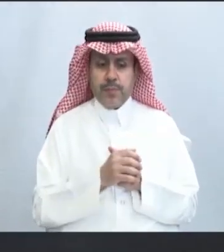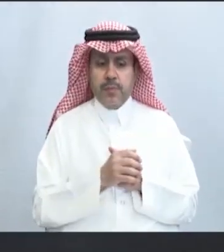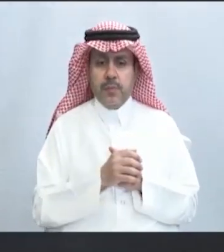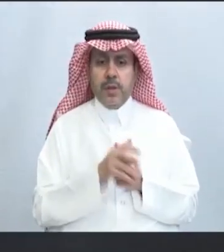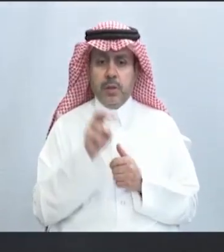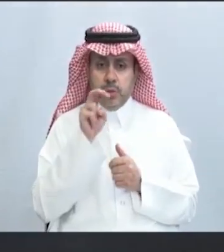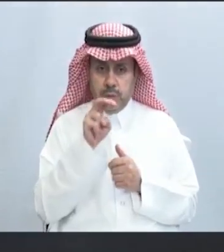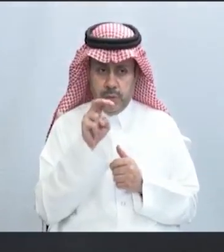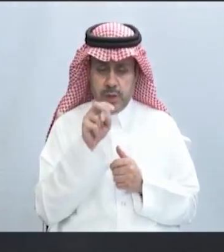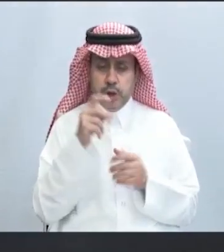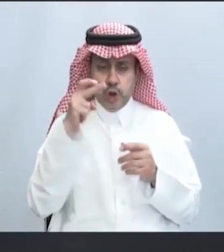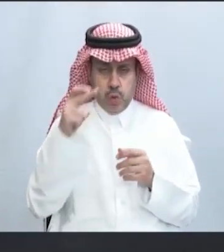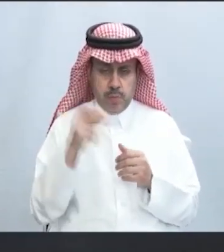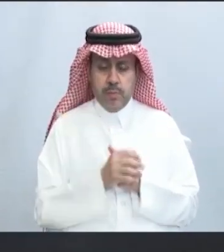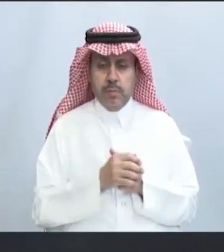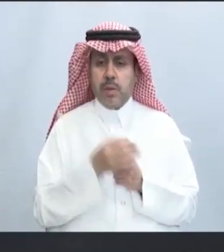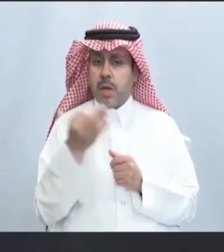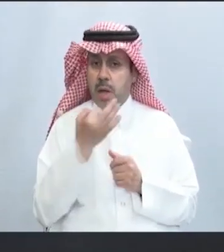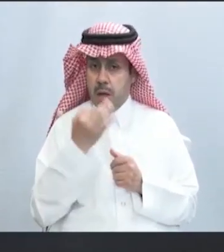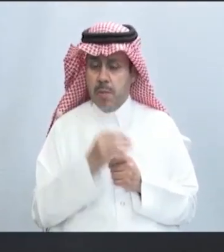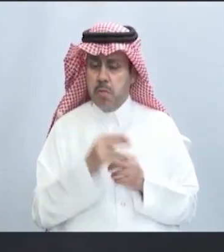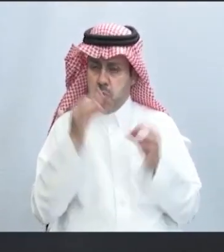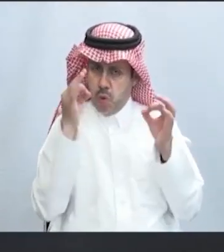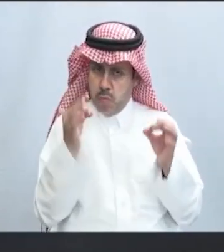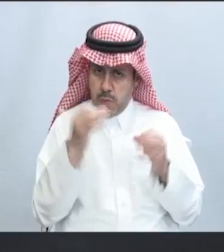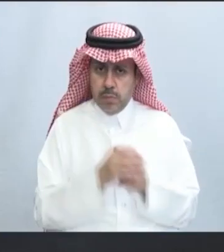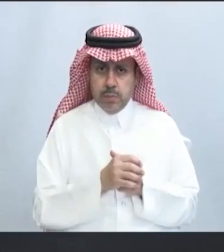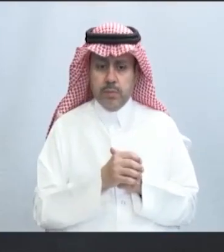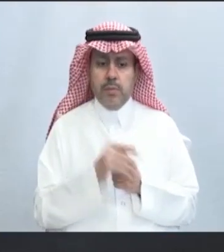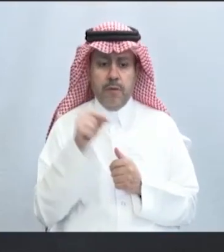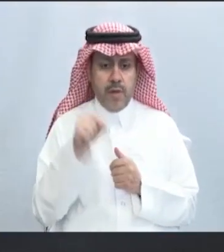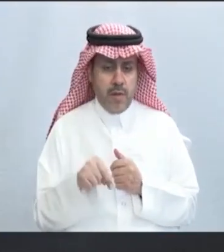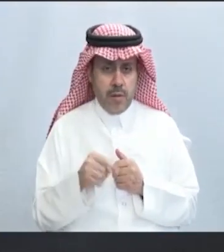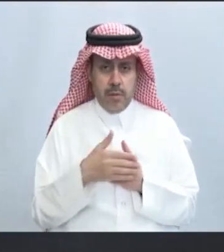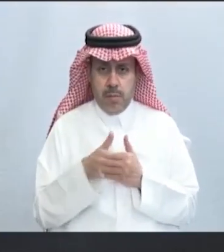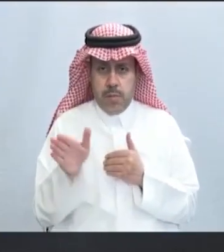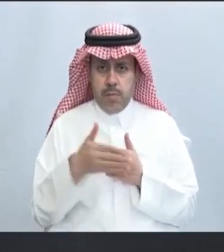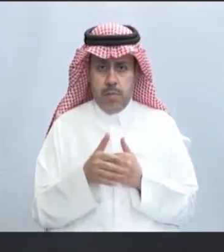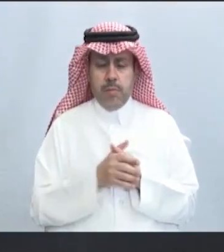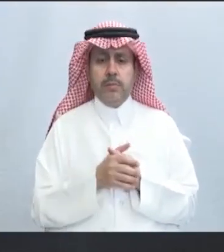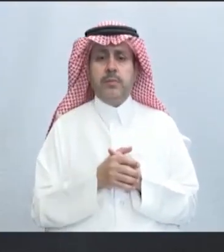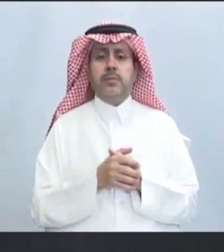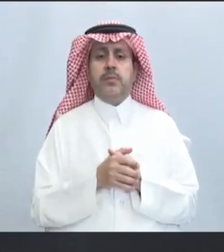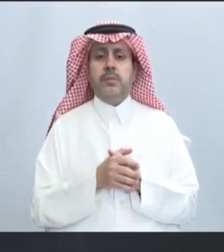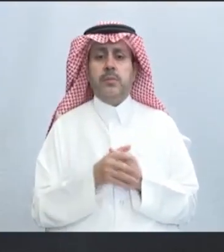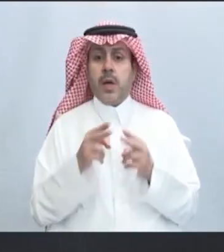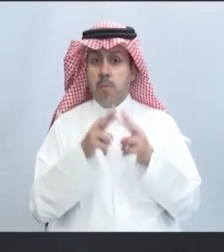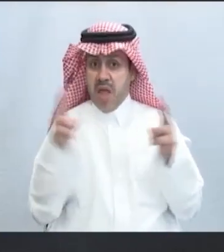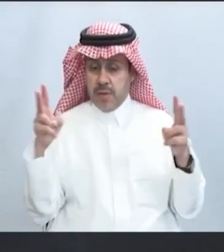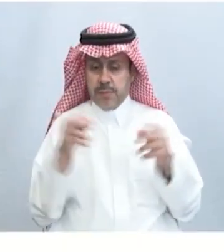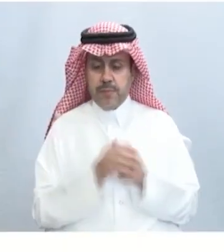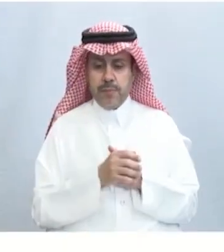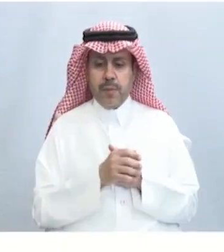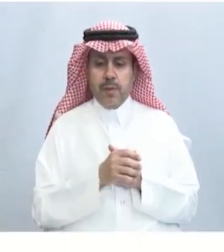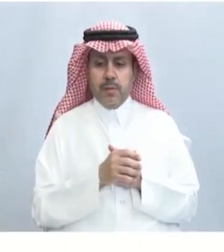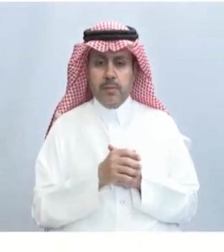فسنجد الجواب والكلام الشافي المهم في هذا الباب وهذا البيان